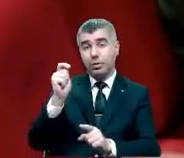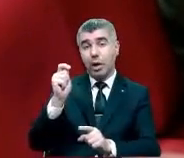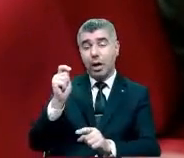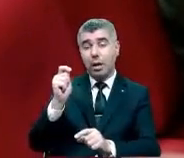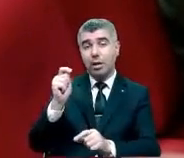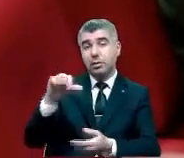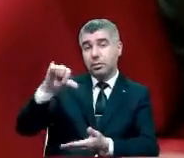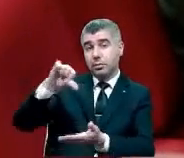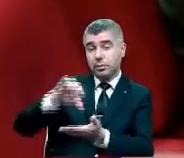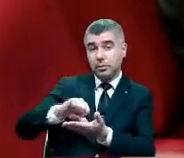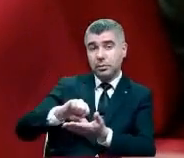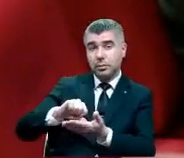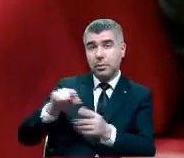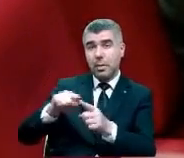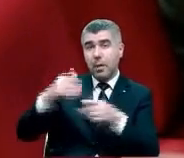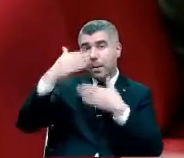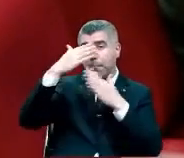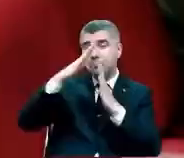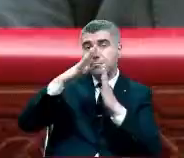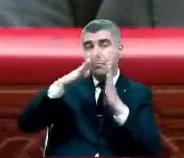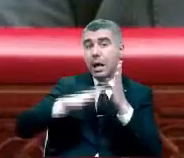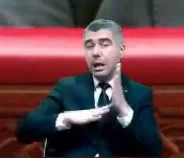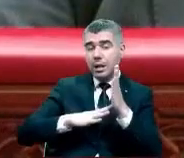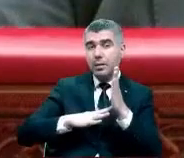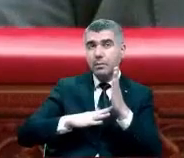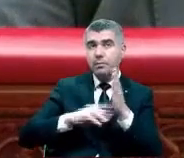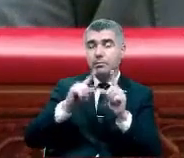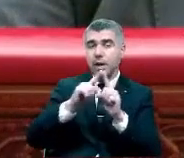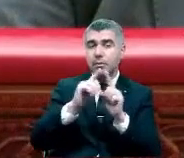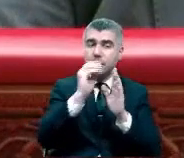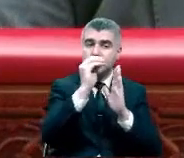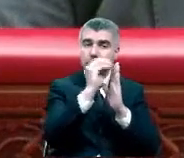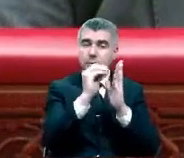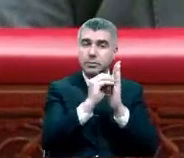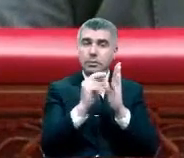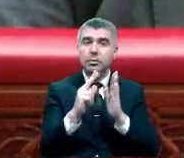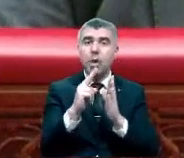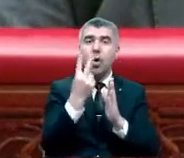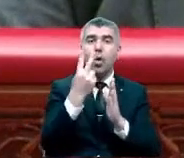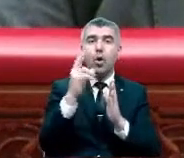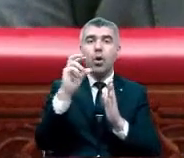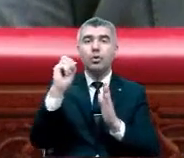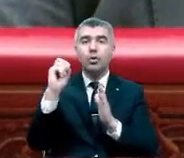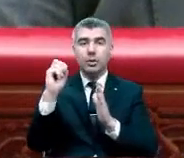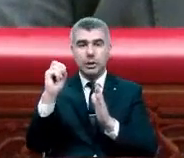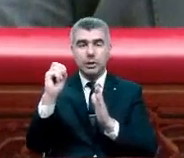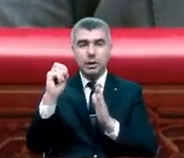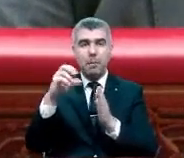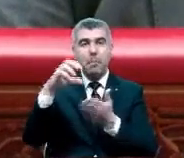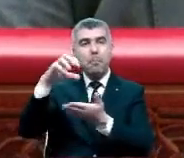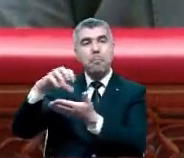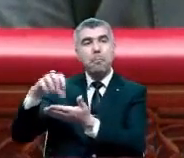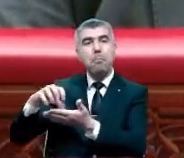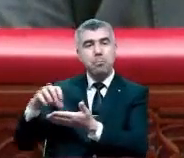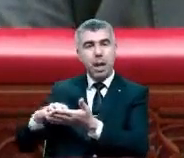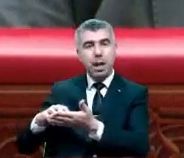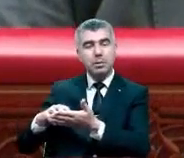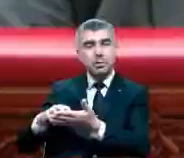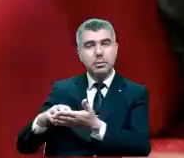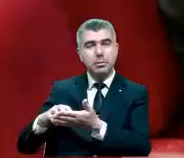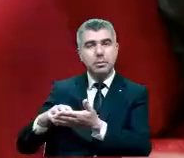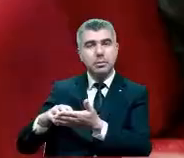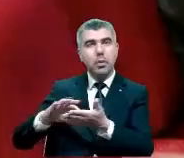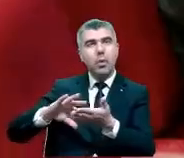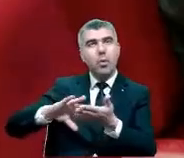المتوسطي جعل من المغرب يدخل القائمه ديال 20 دوله احسن ربط